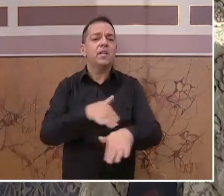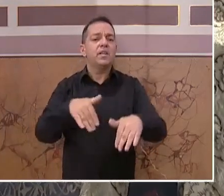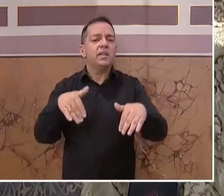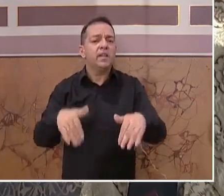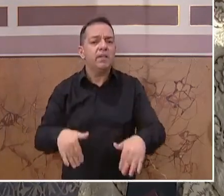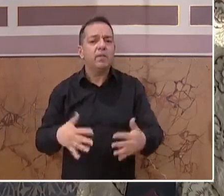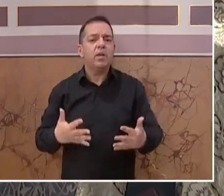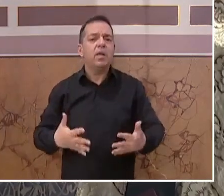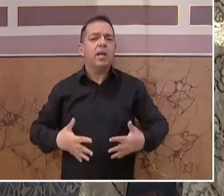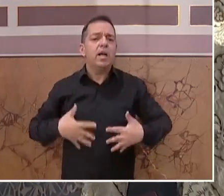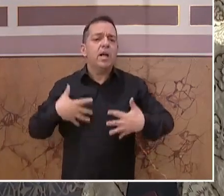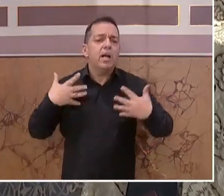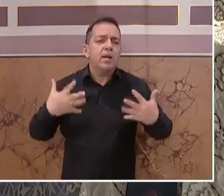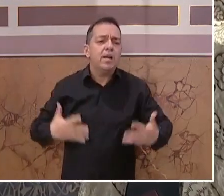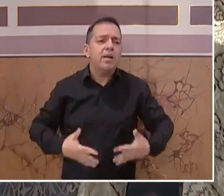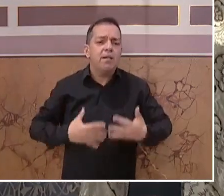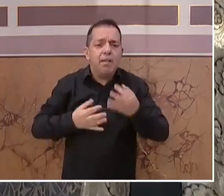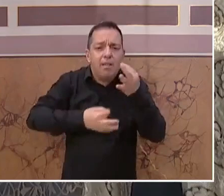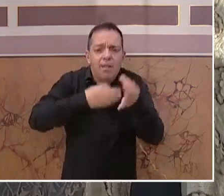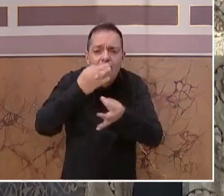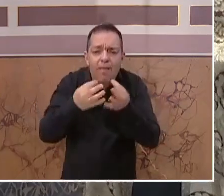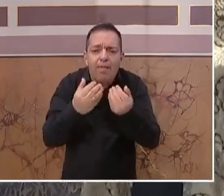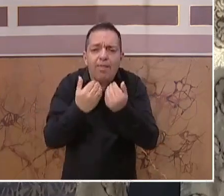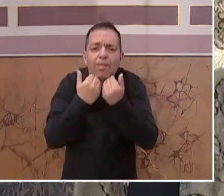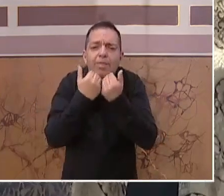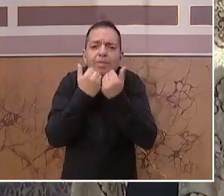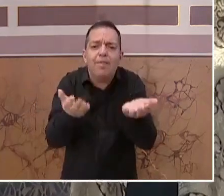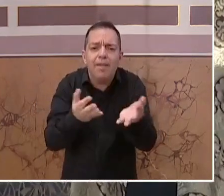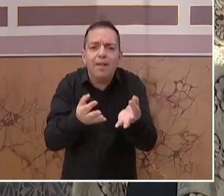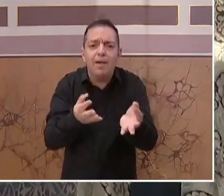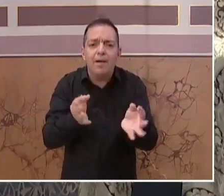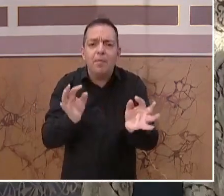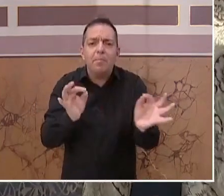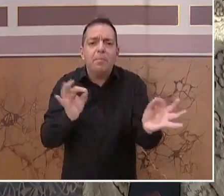χαράς ανεκλαλήτου και αγάπης βαθίας,